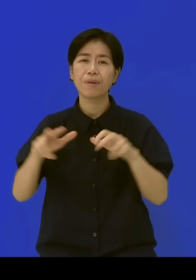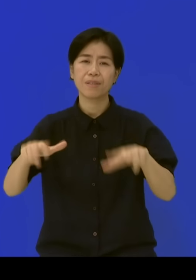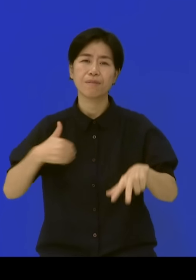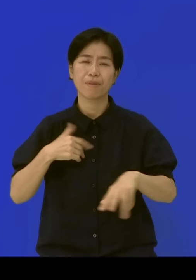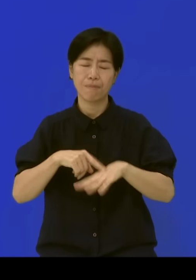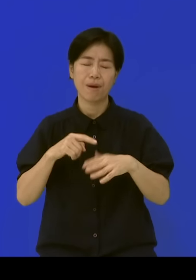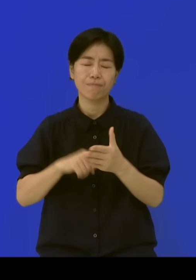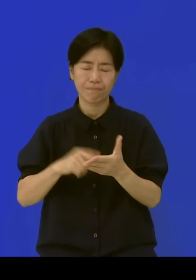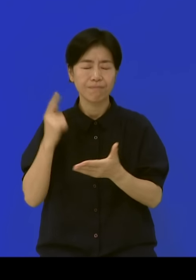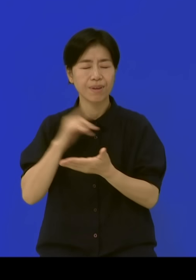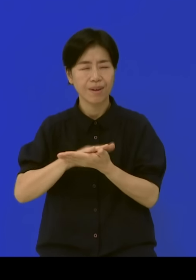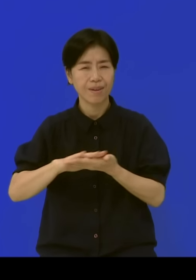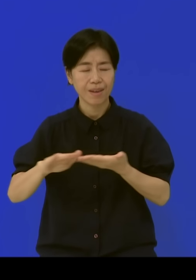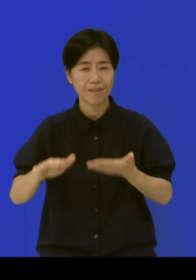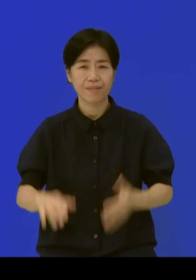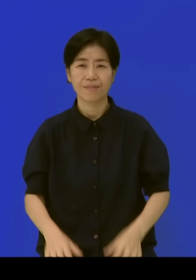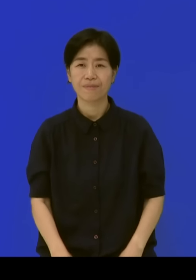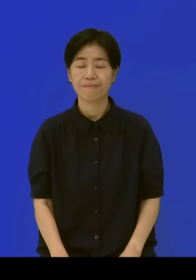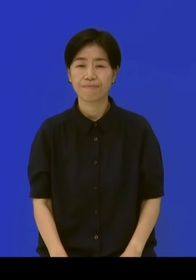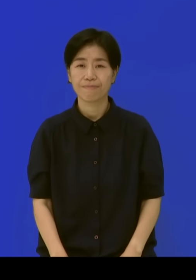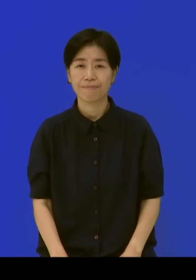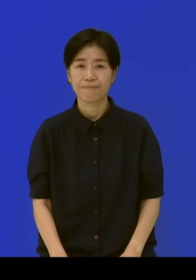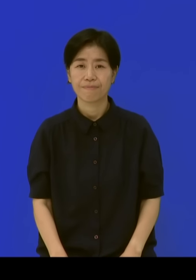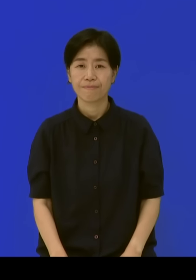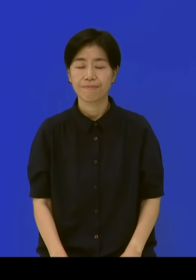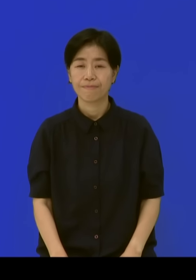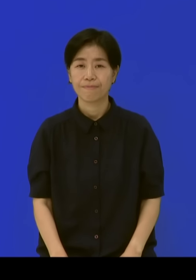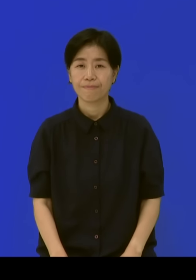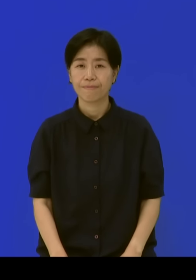것 같은 거예요. 네. 그래서